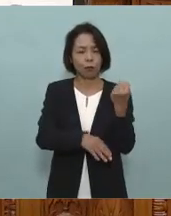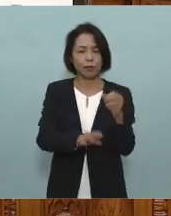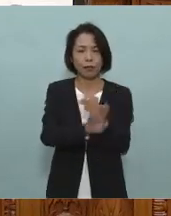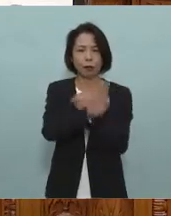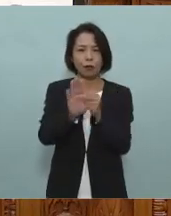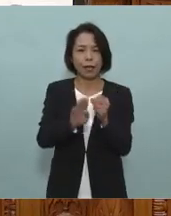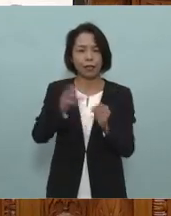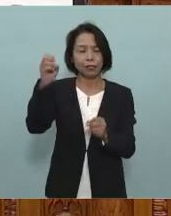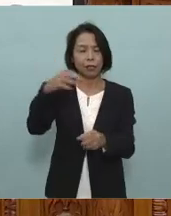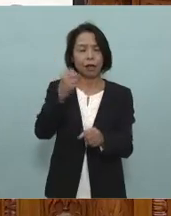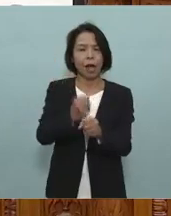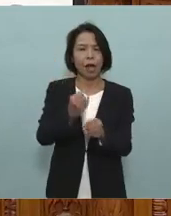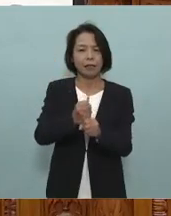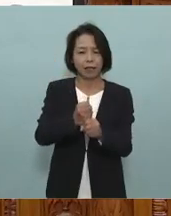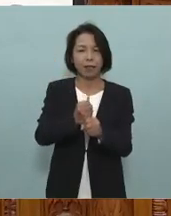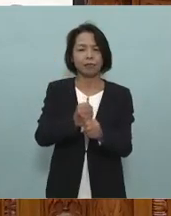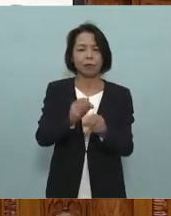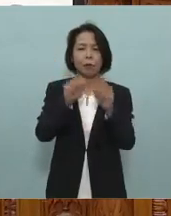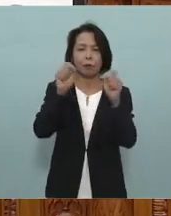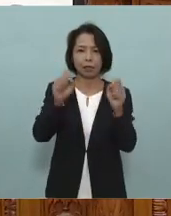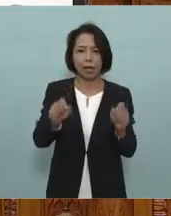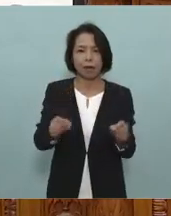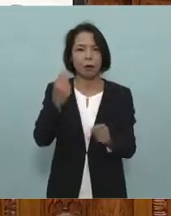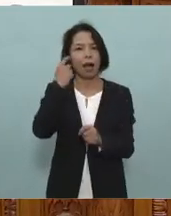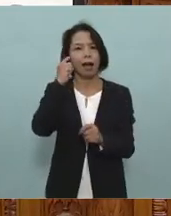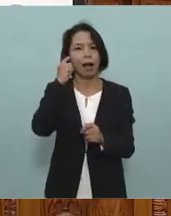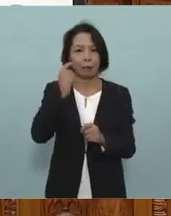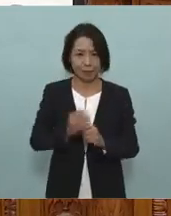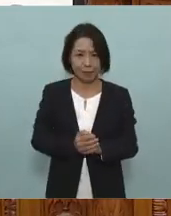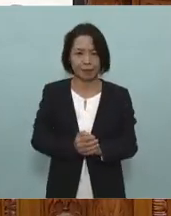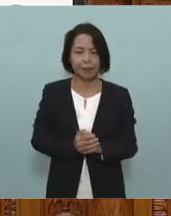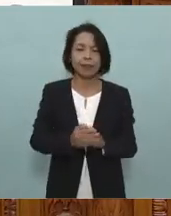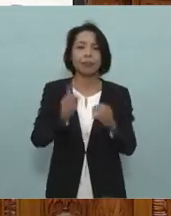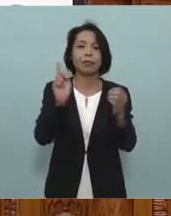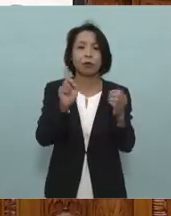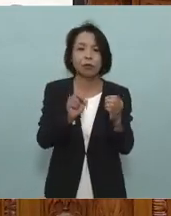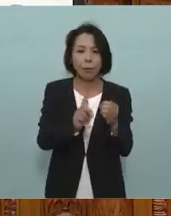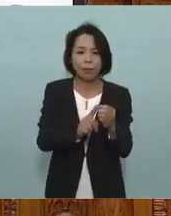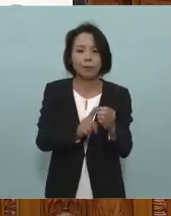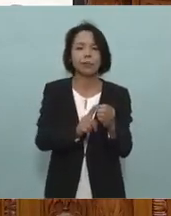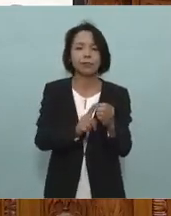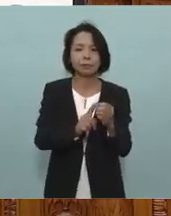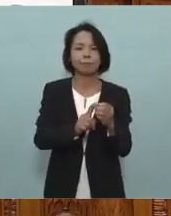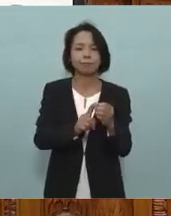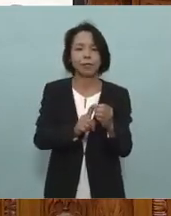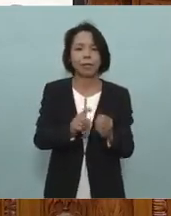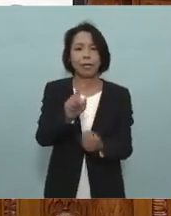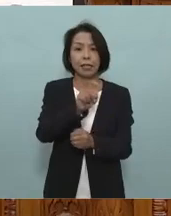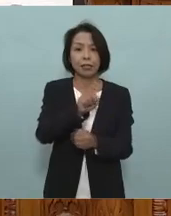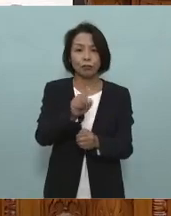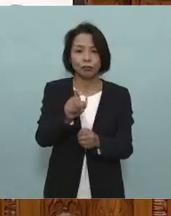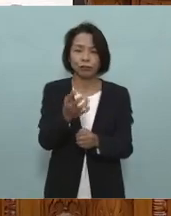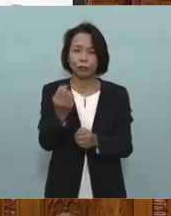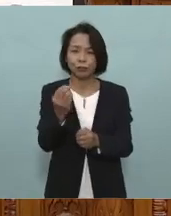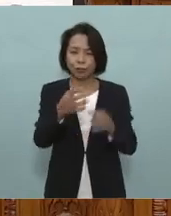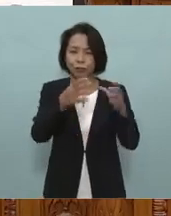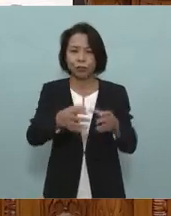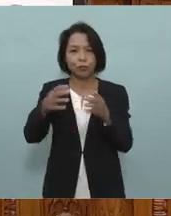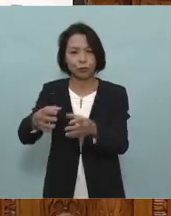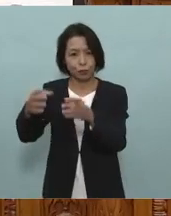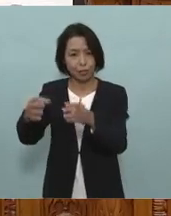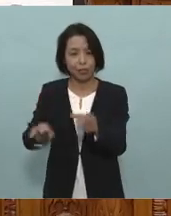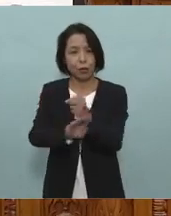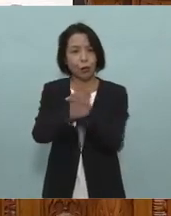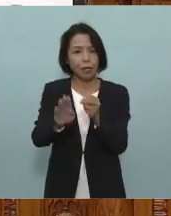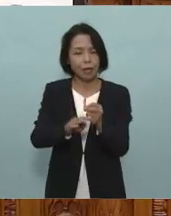の問題に正面から取り組みますそのために10周期の